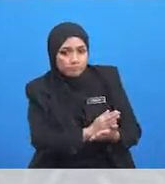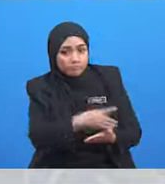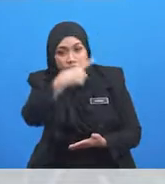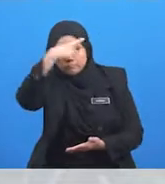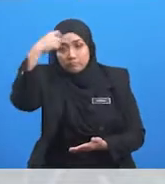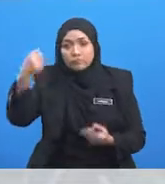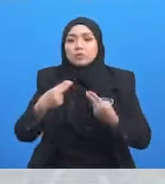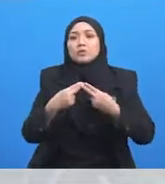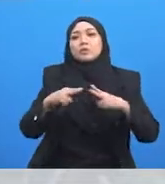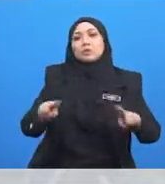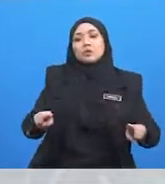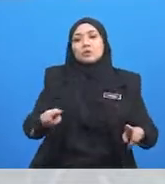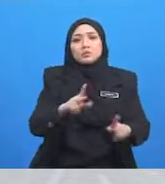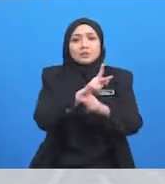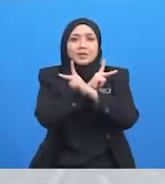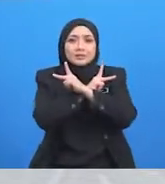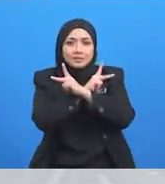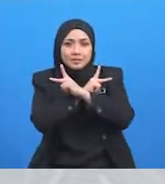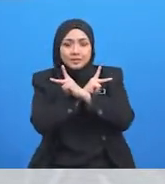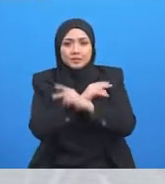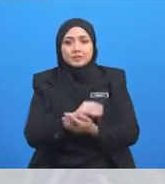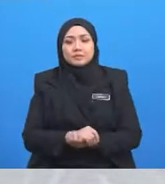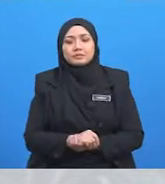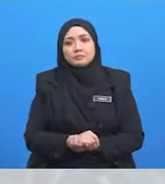kerana kehilangan kekasih.